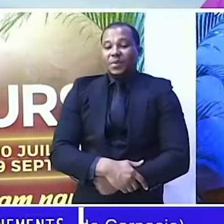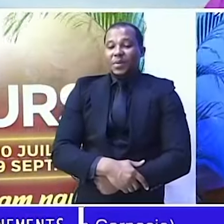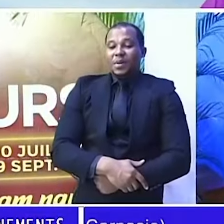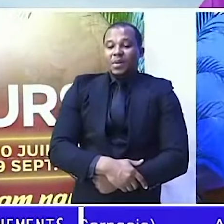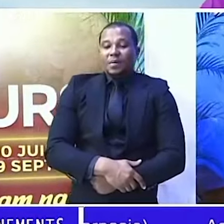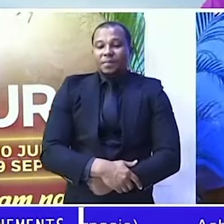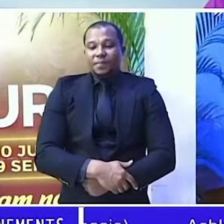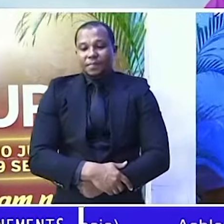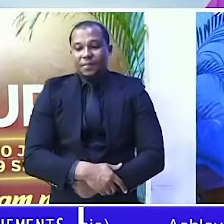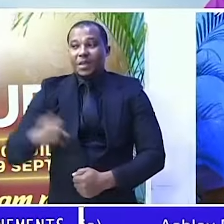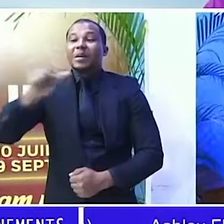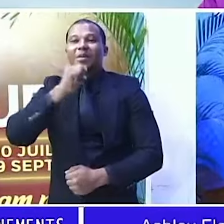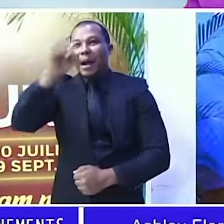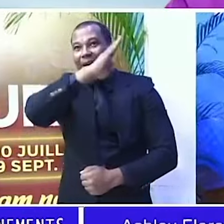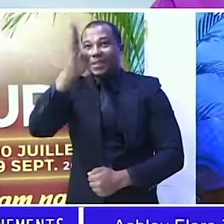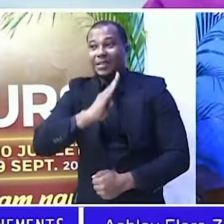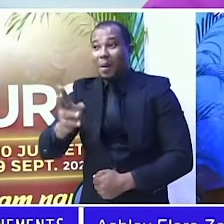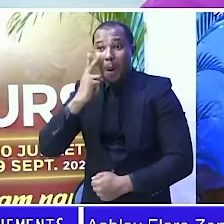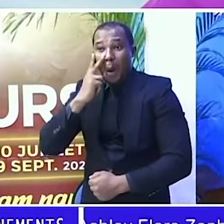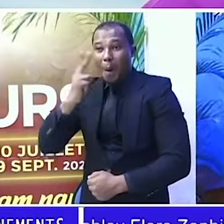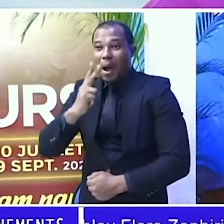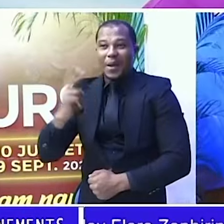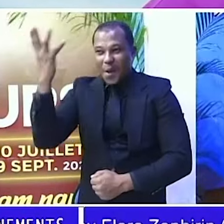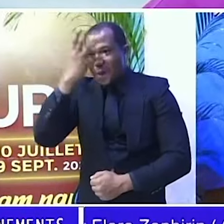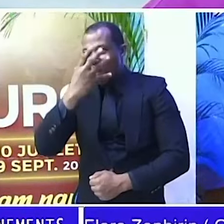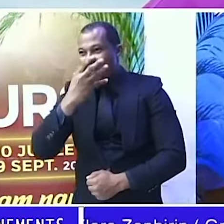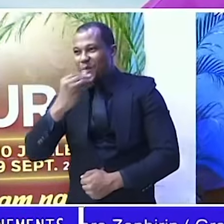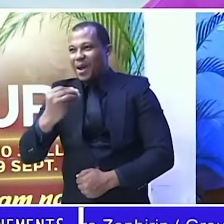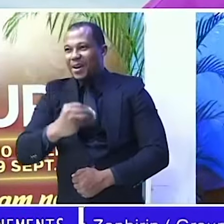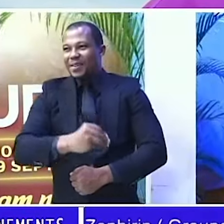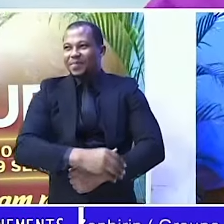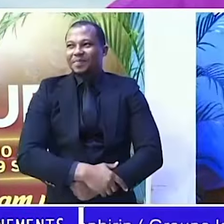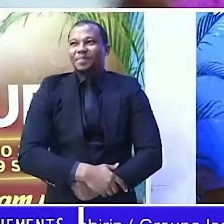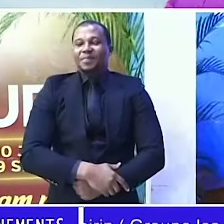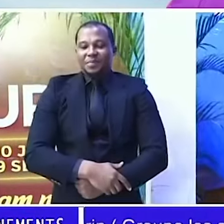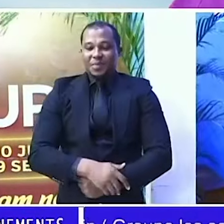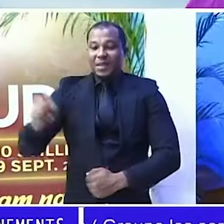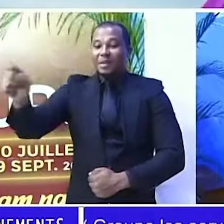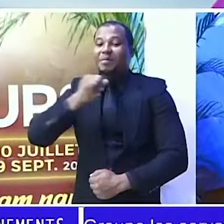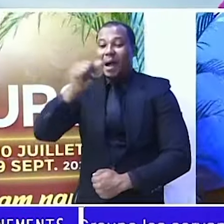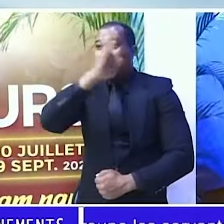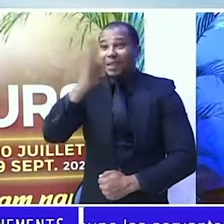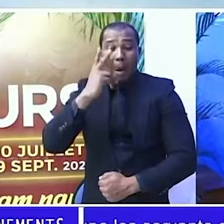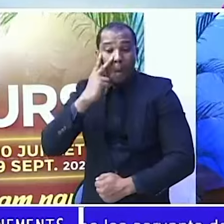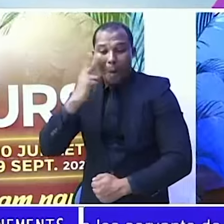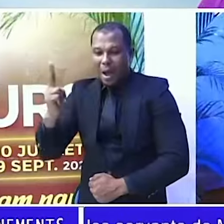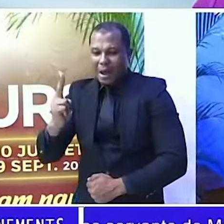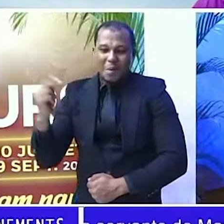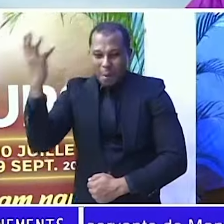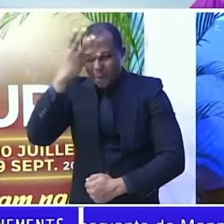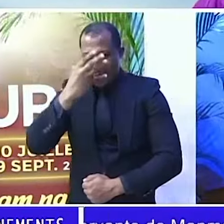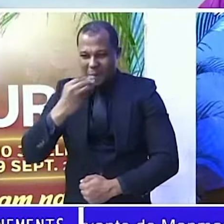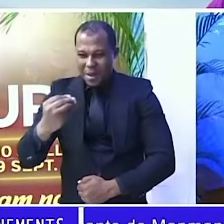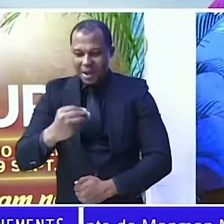qui belle. Je ne vois déjà naïs, je vois une belle comme ça, déjà naïs. Je ne vois jamais une qui belle. Comme si mes amis,